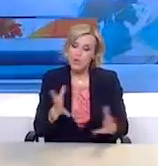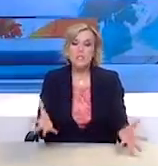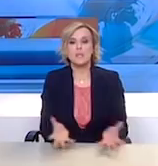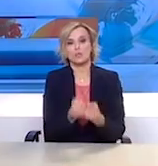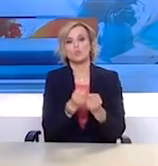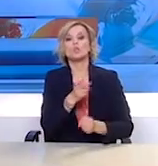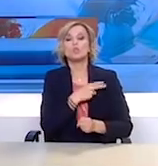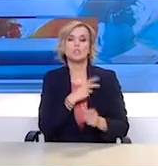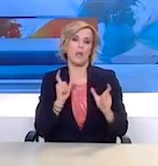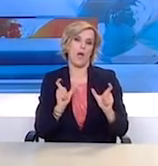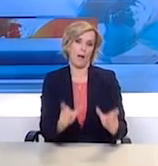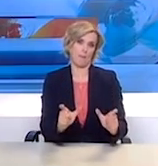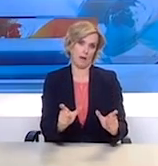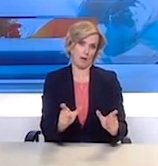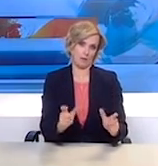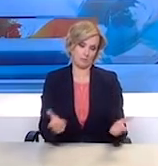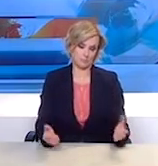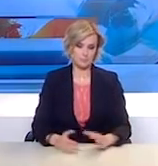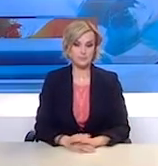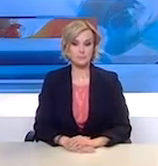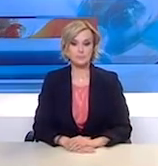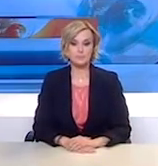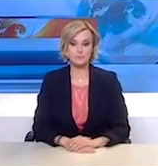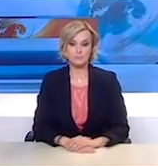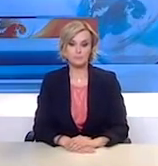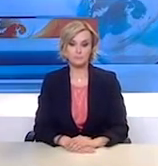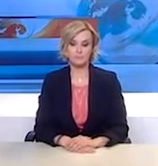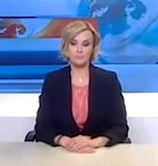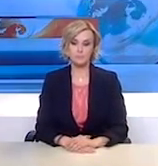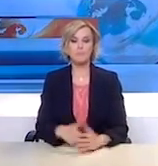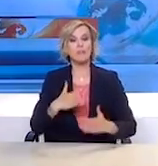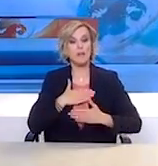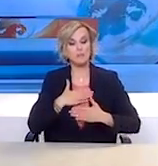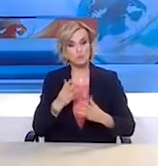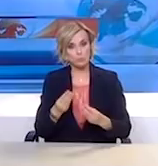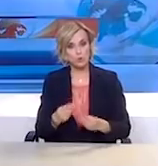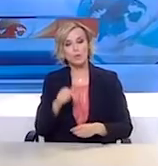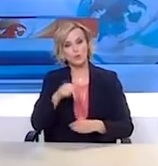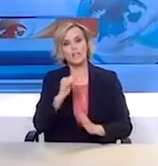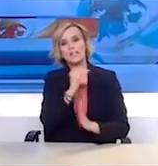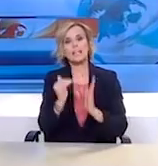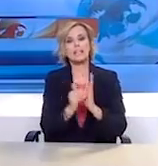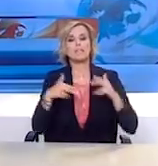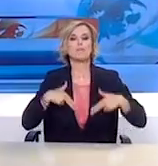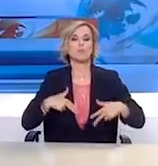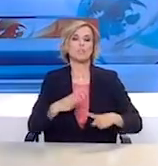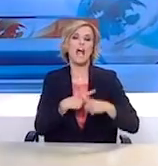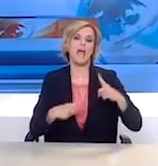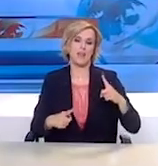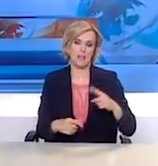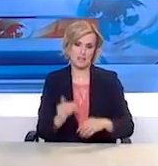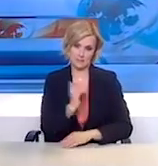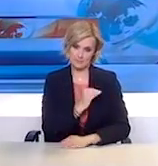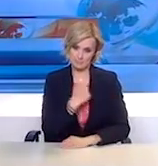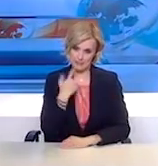καλύτερη άμυνα έναντι του ιού. Σας ευχαριστώ. Ευχαριστούμε, κύριε καθηγητά. Το λόγο έχει ο κ. Χαρδαλιάς. Καλησπέρα σας από την Πολιτική